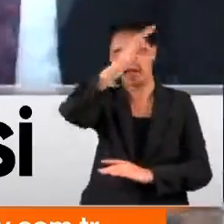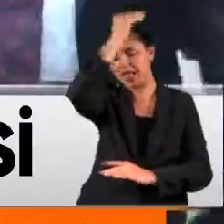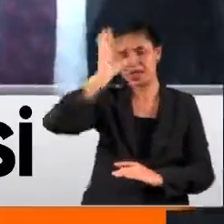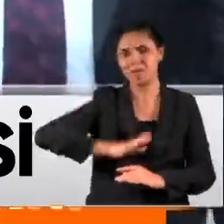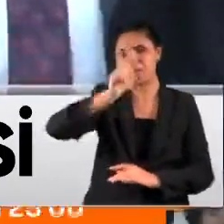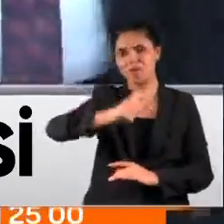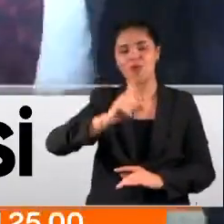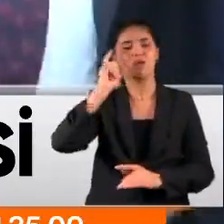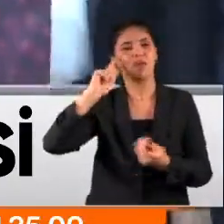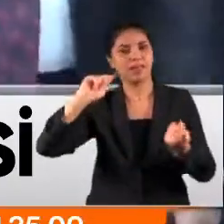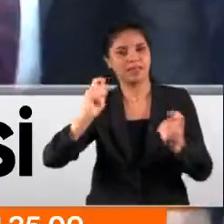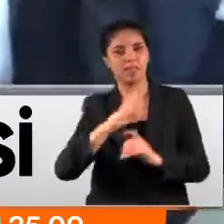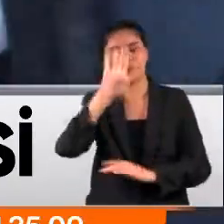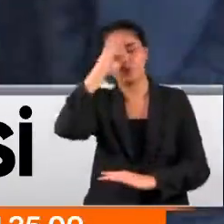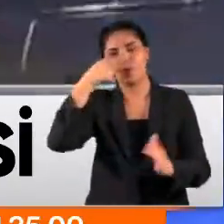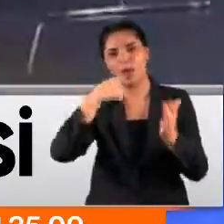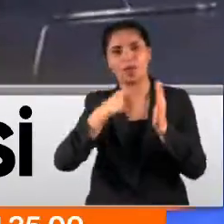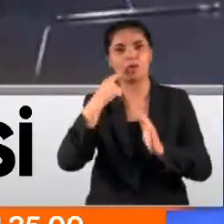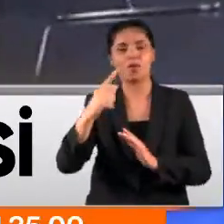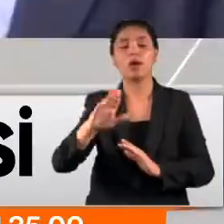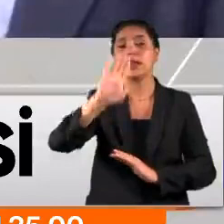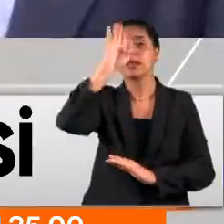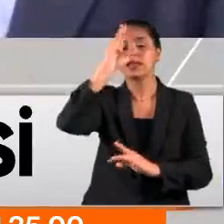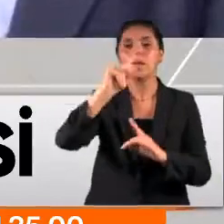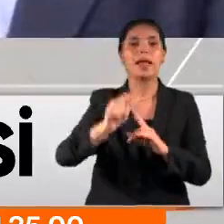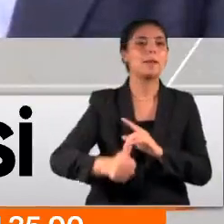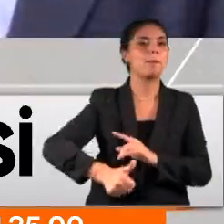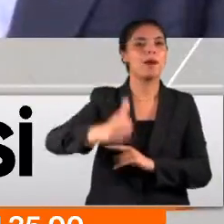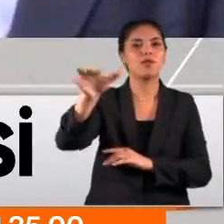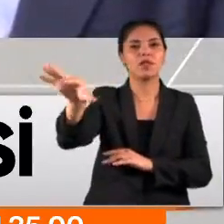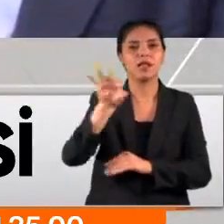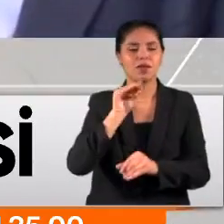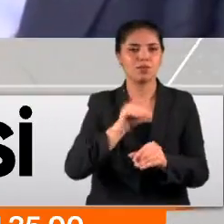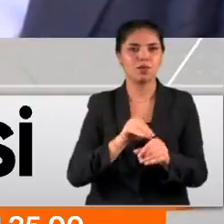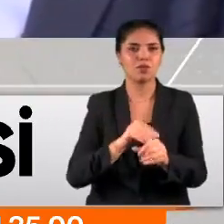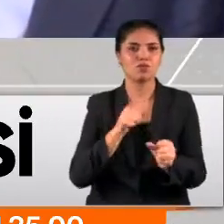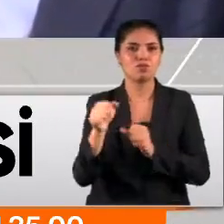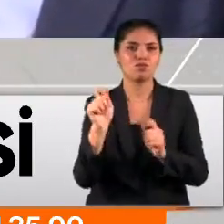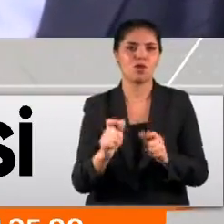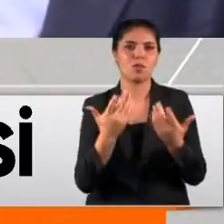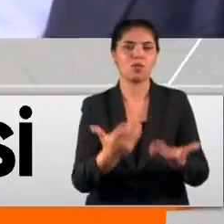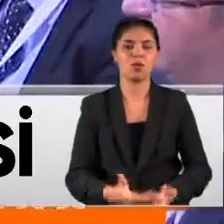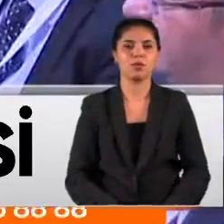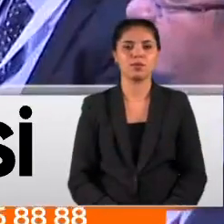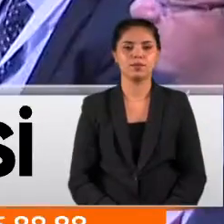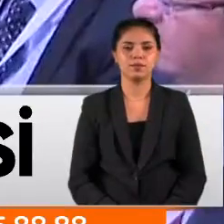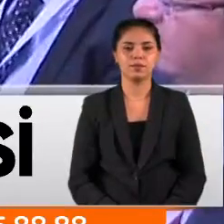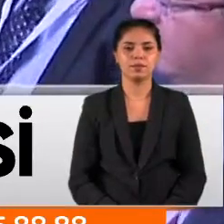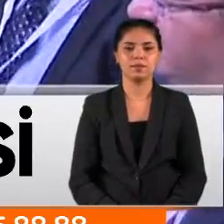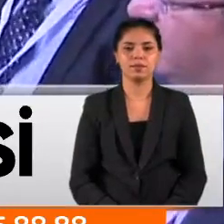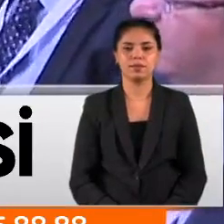İl Başkanı'nı belirlemek için mücadele veriyor. Ben diyor Özgür Çelik'in maddi manevi arkasındayım.